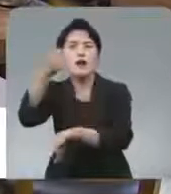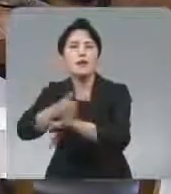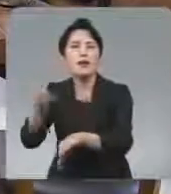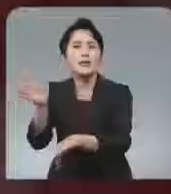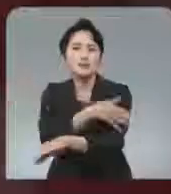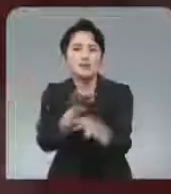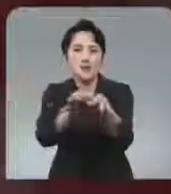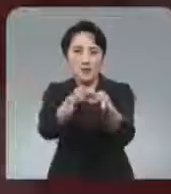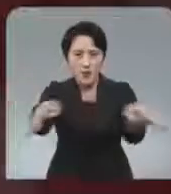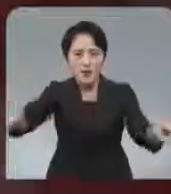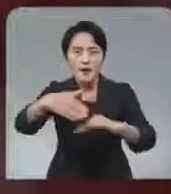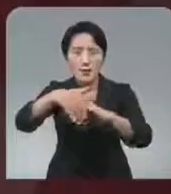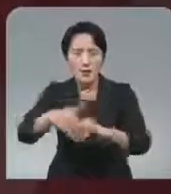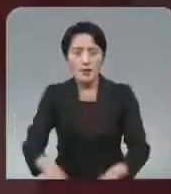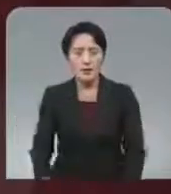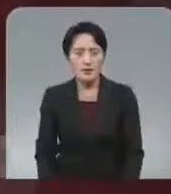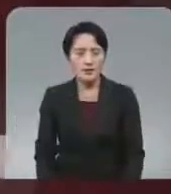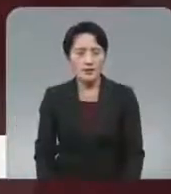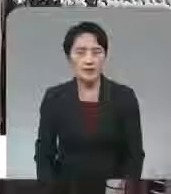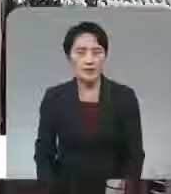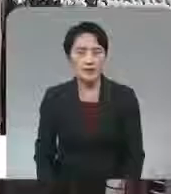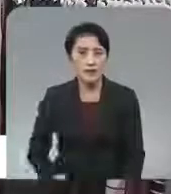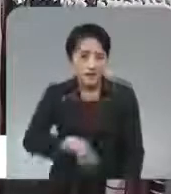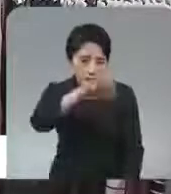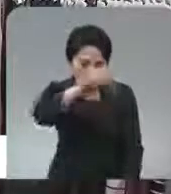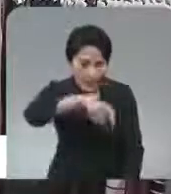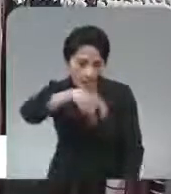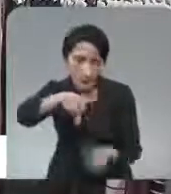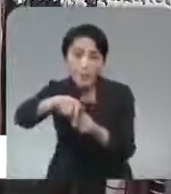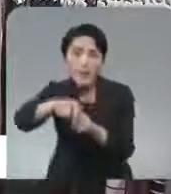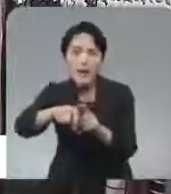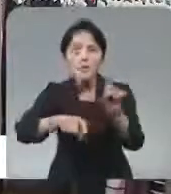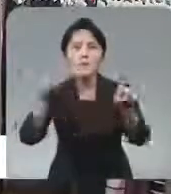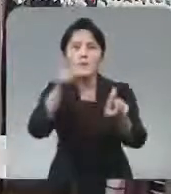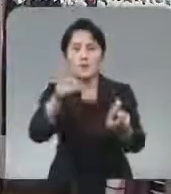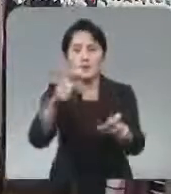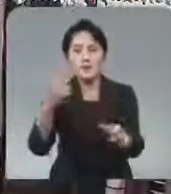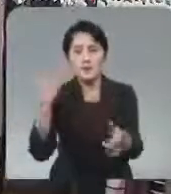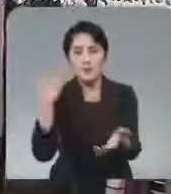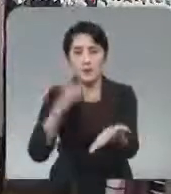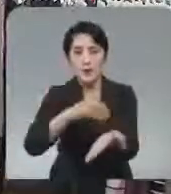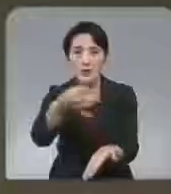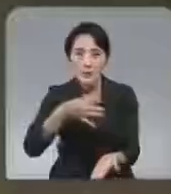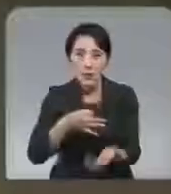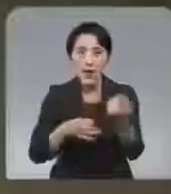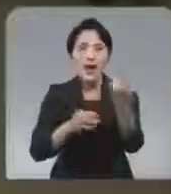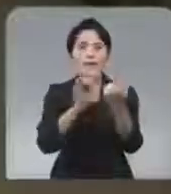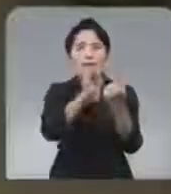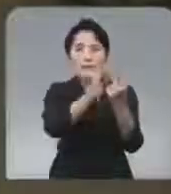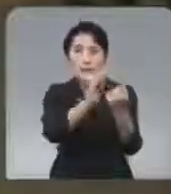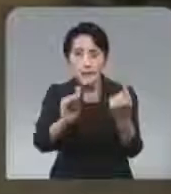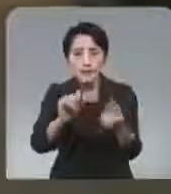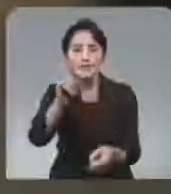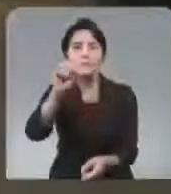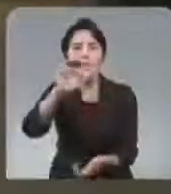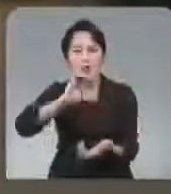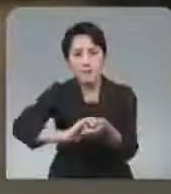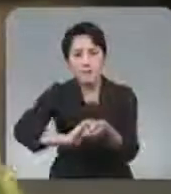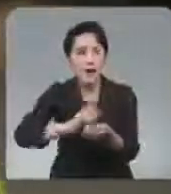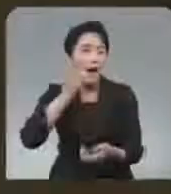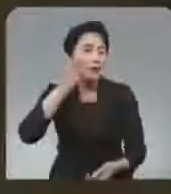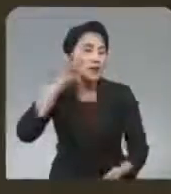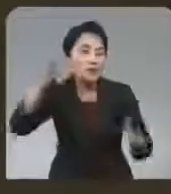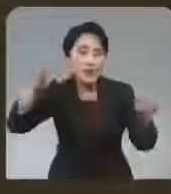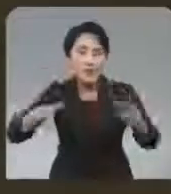選出することで合意しました駆け引きが続いていた法制司法委員長のポストについては来年